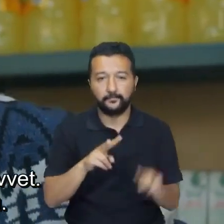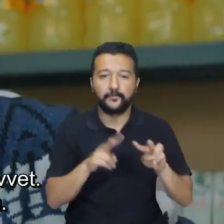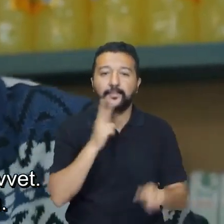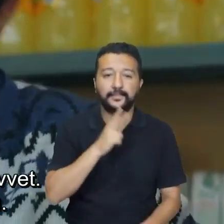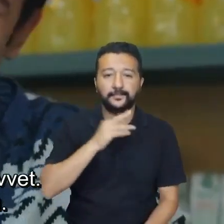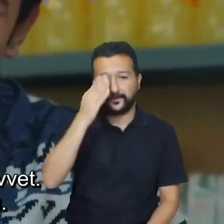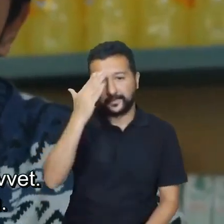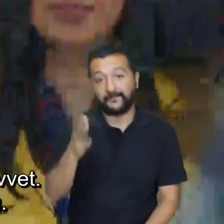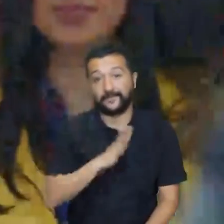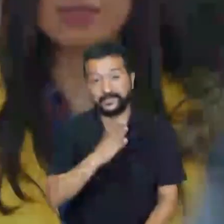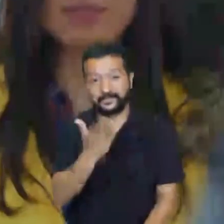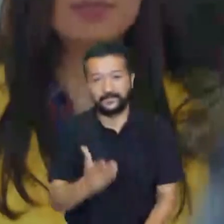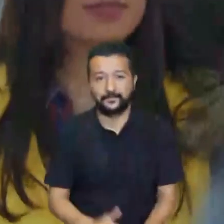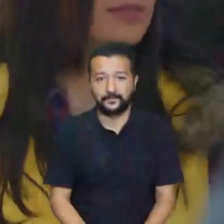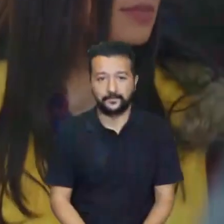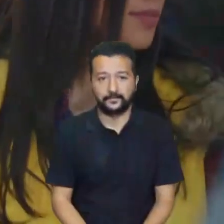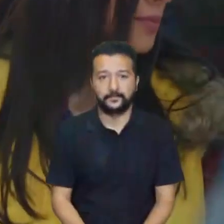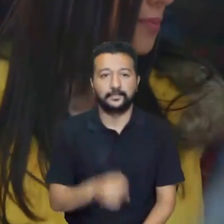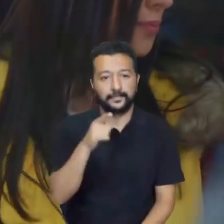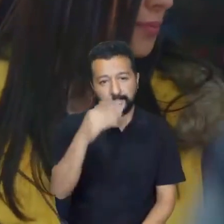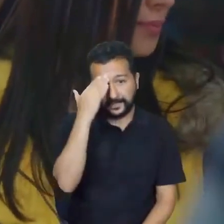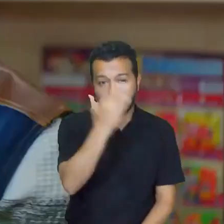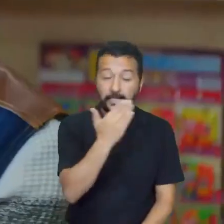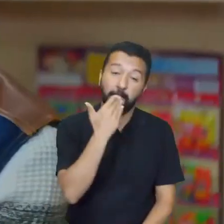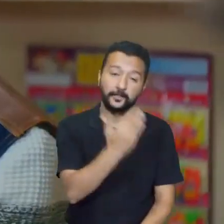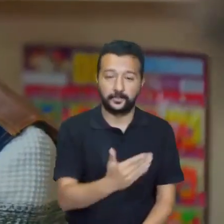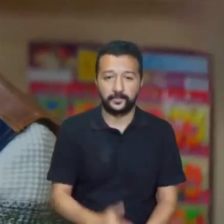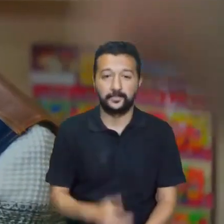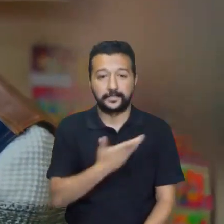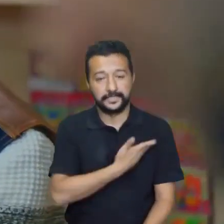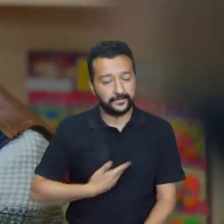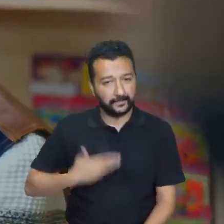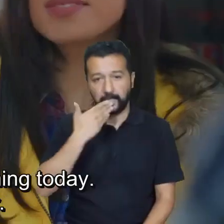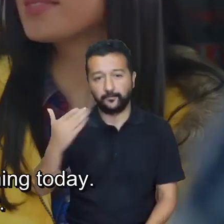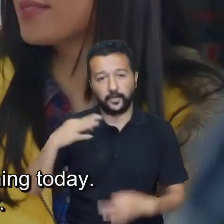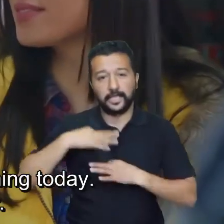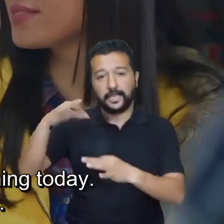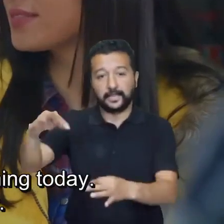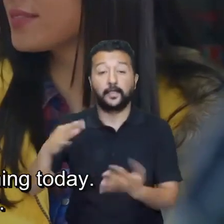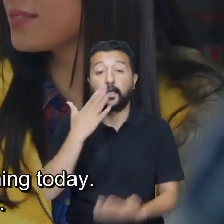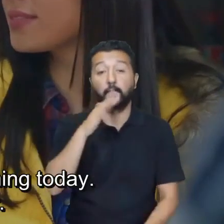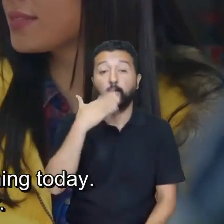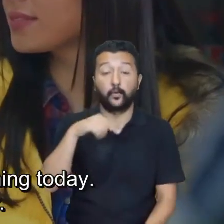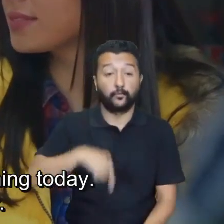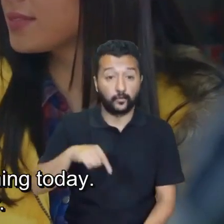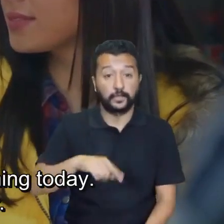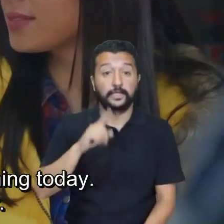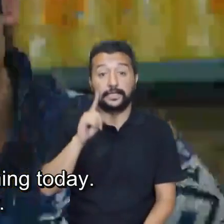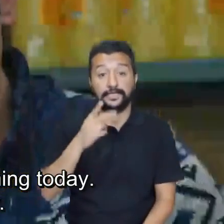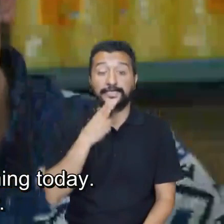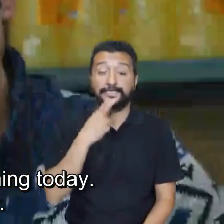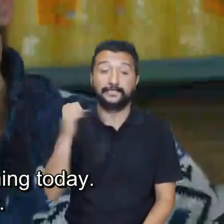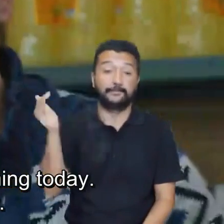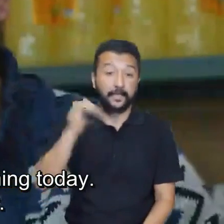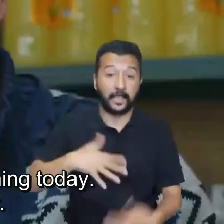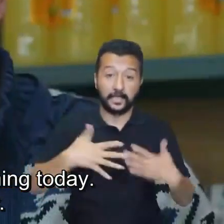teyzeciğim çok selamları var sizlere. Sen de selamlarımı söyle. Sevgilerimi ilet. Aa yok yok. Bugün Itır kızım